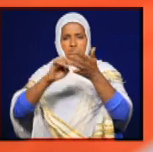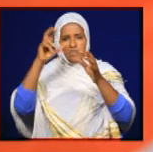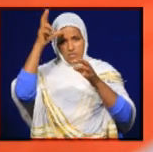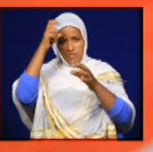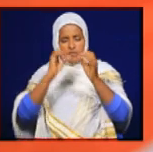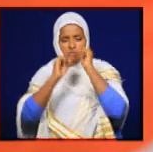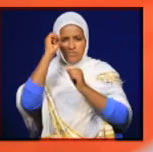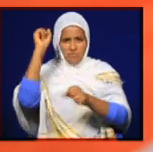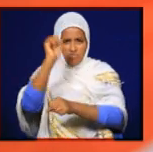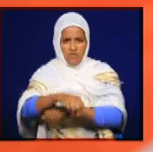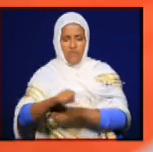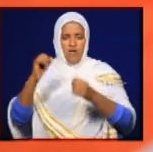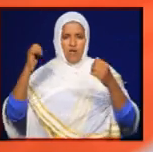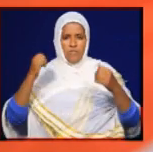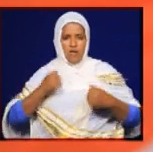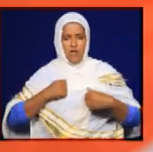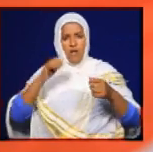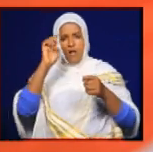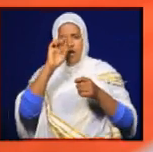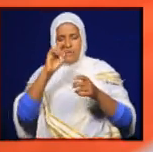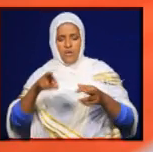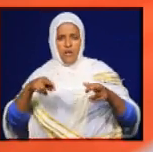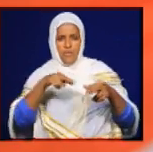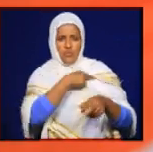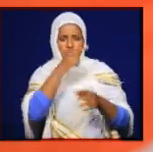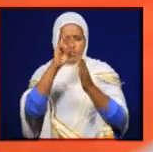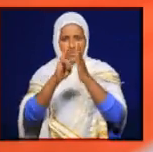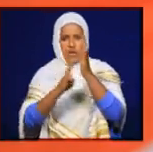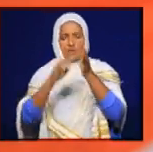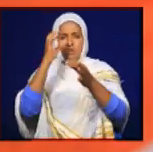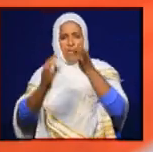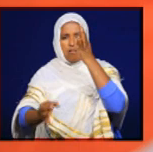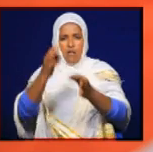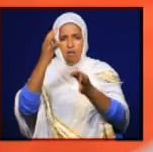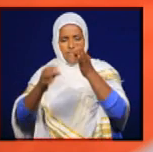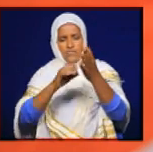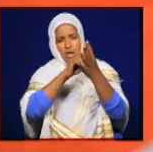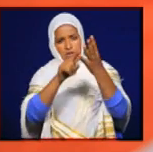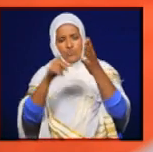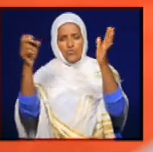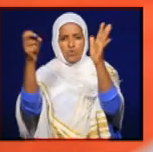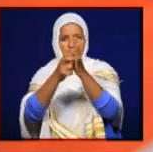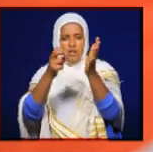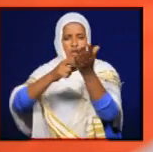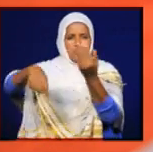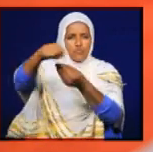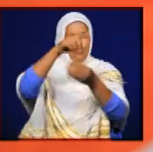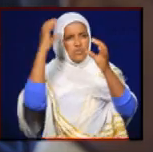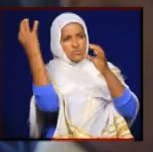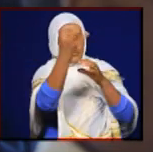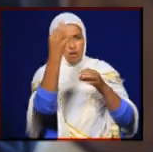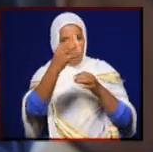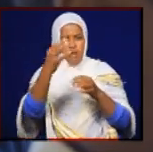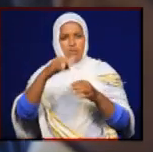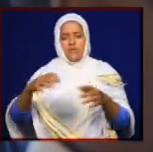ከሰይጣን ተጋርለህ ያሸነፍክ አርበኛ አቃቤ ሃይማኖት የሥርዓት ዳኛ አራቱ ወንጌላት ዞራ